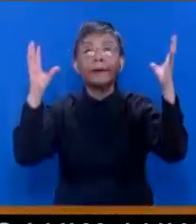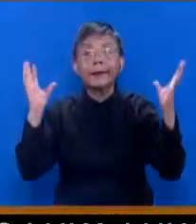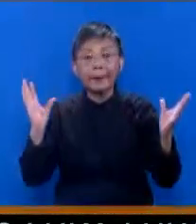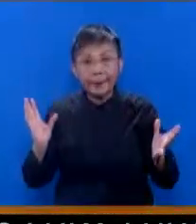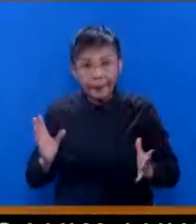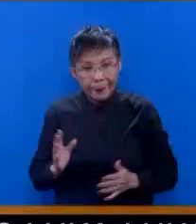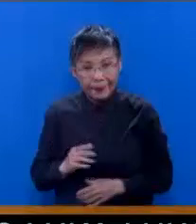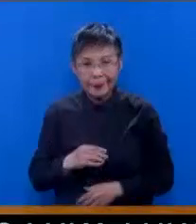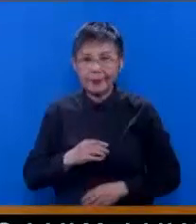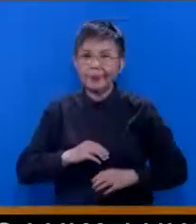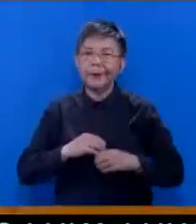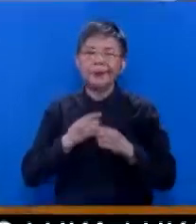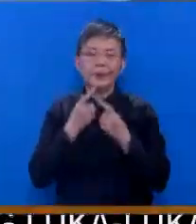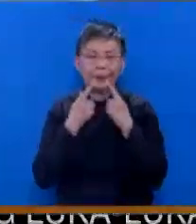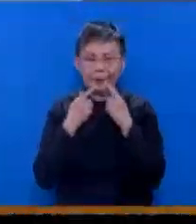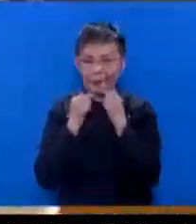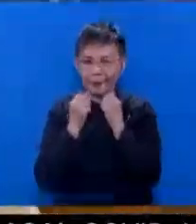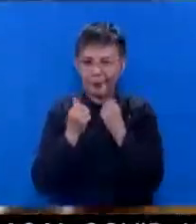Nikmat.